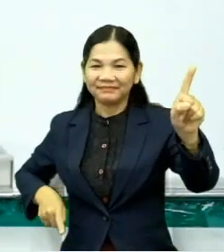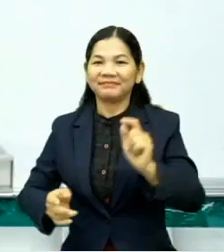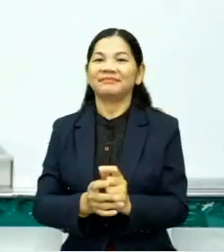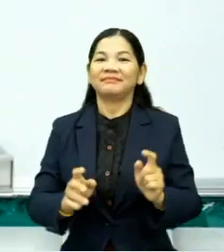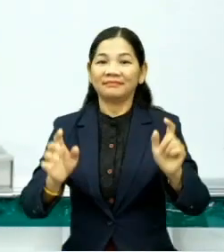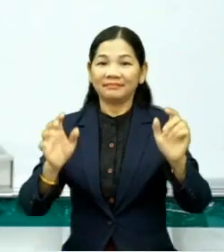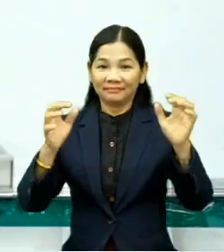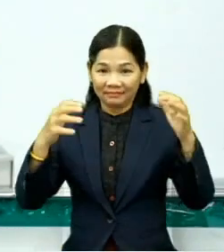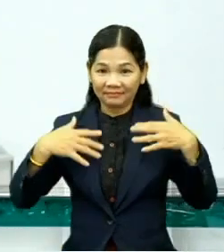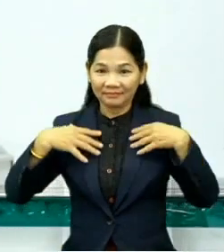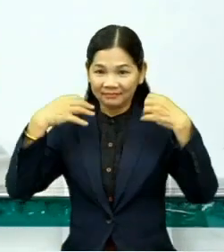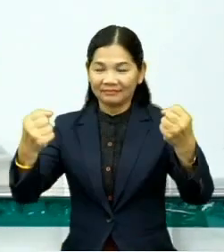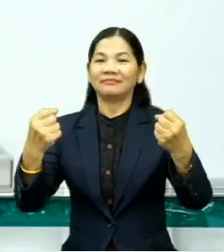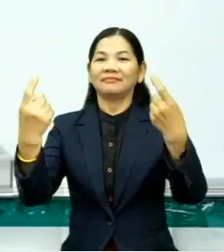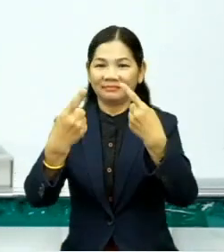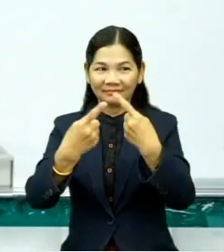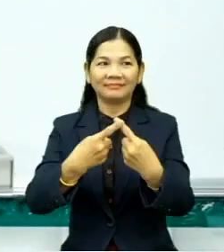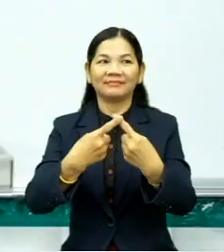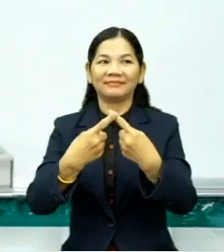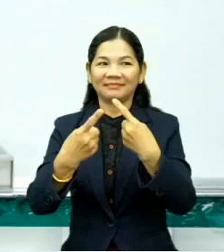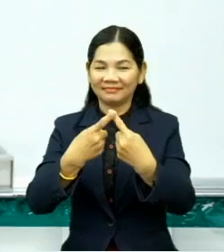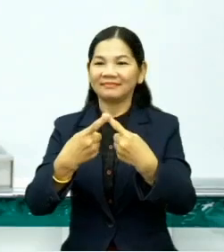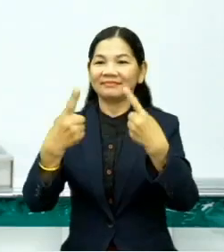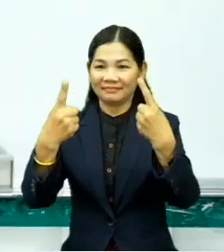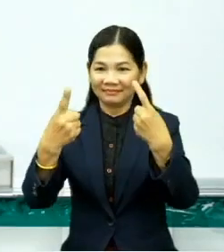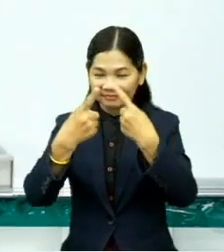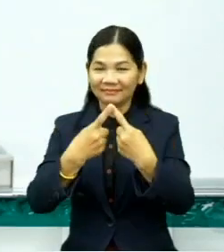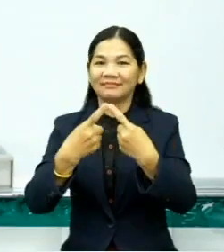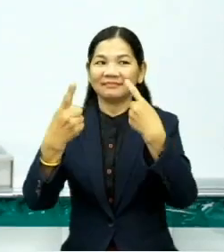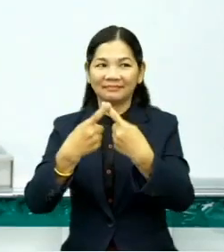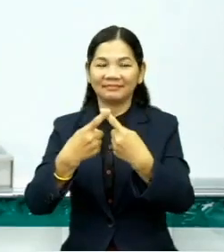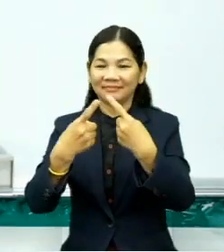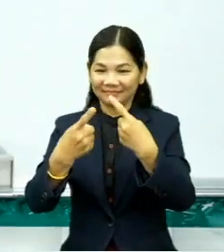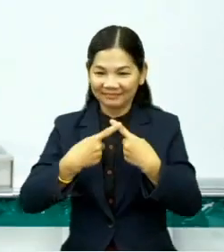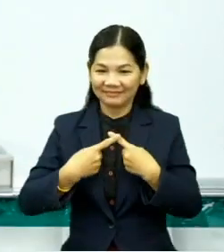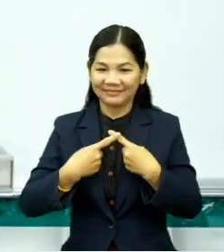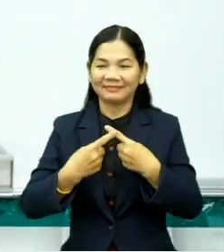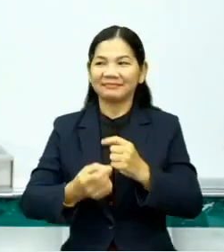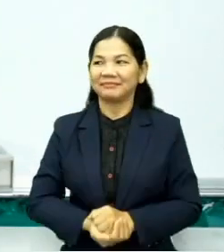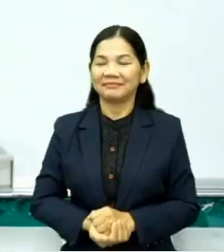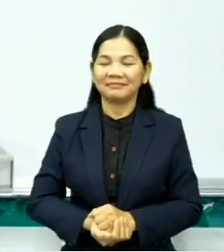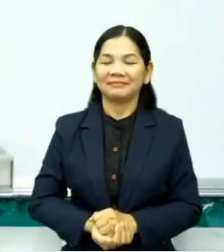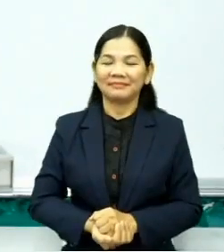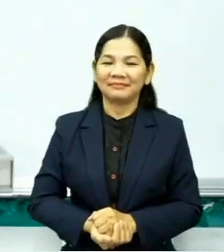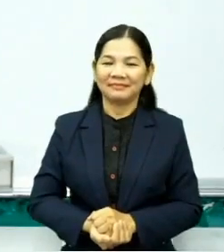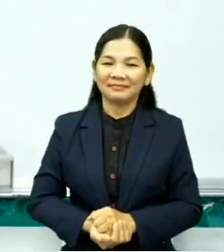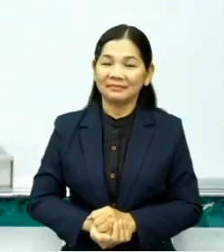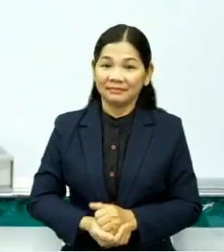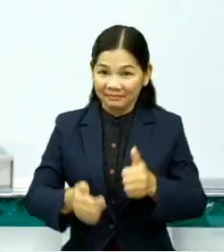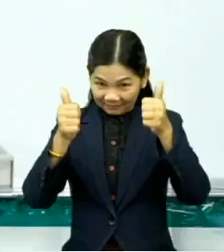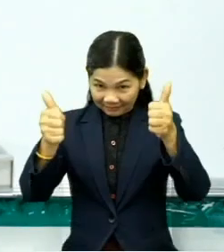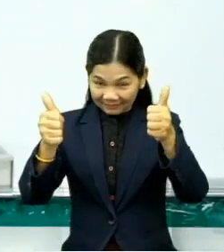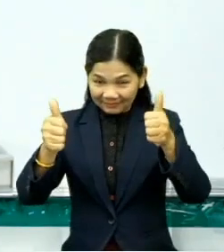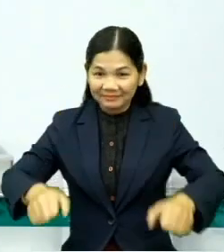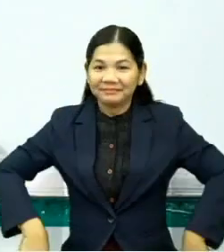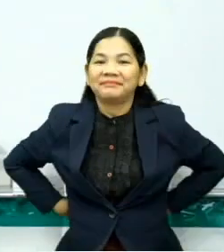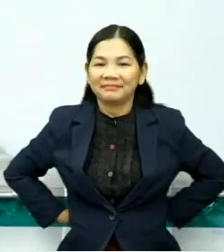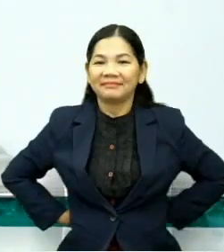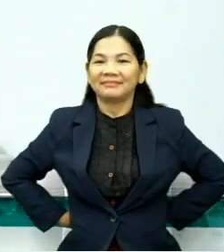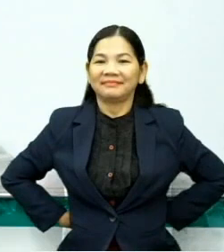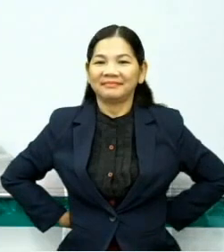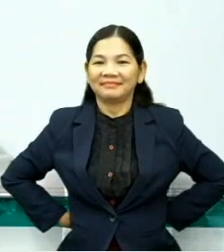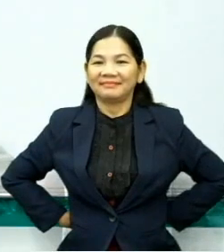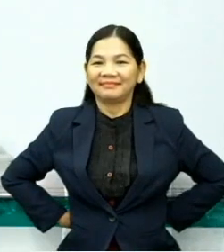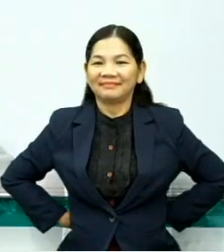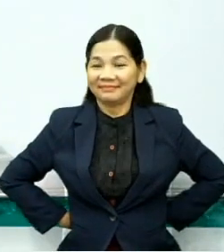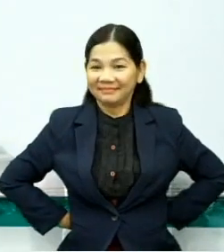nâng sốc sắp bài rư tê Sông sắp bài tiếng tràn chật Mì đây nơi